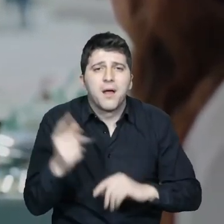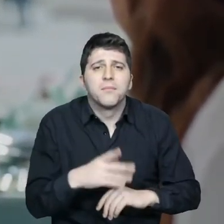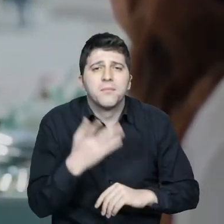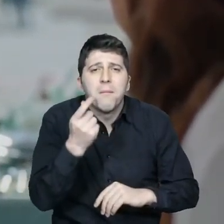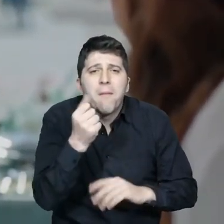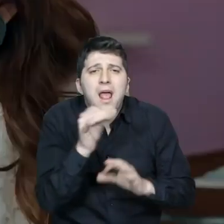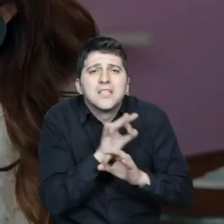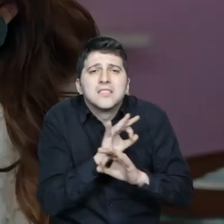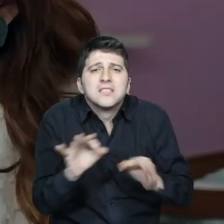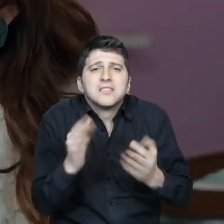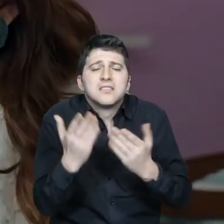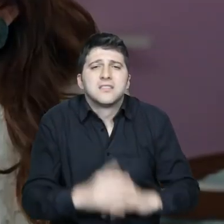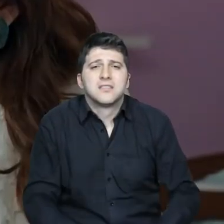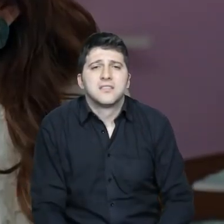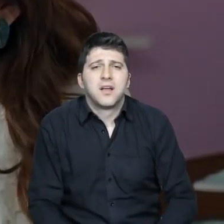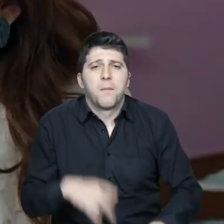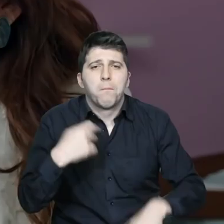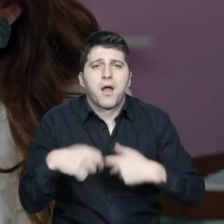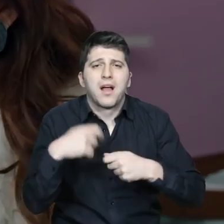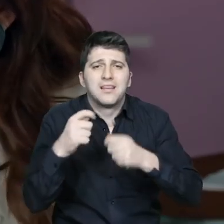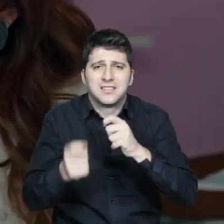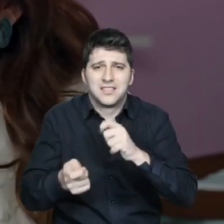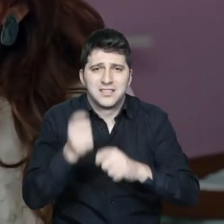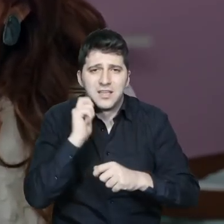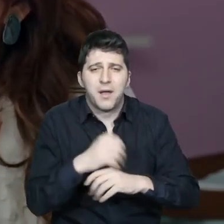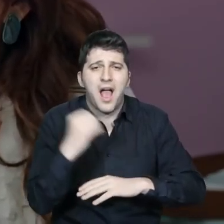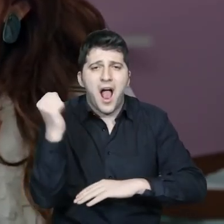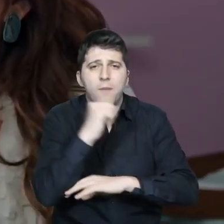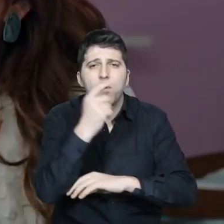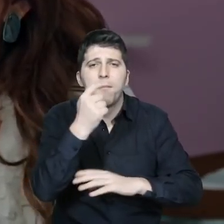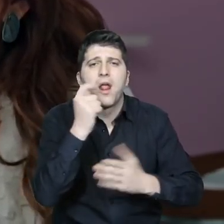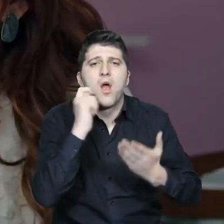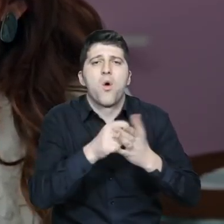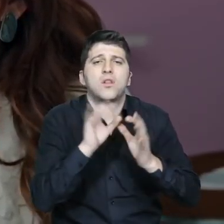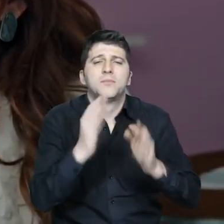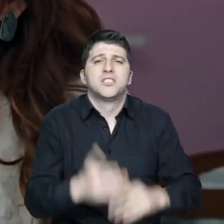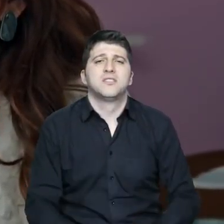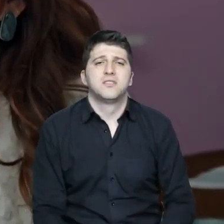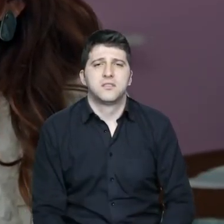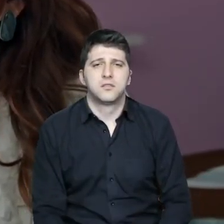5 kuruş parasız kalmış. Bankadan kredi çekip kamyonun parasını öyle ödemiş.